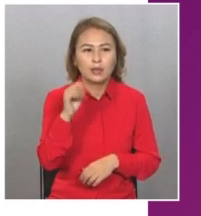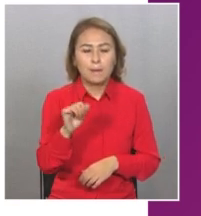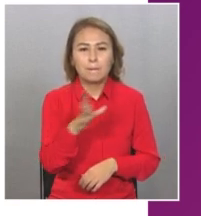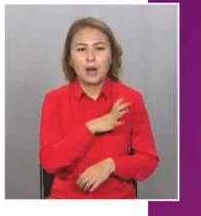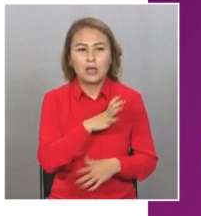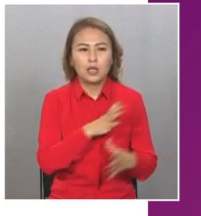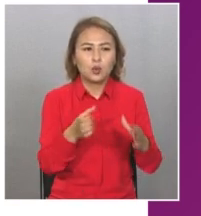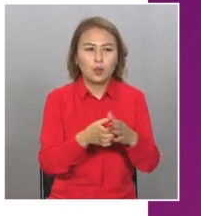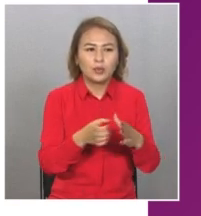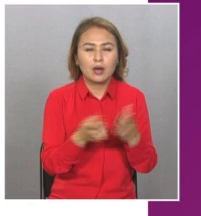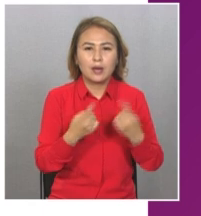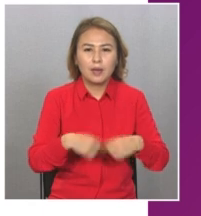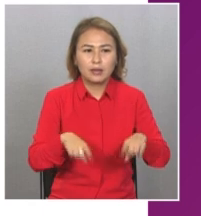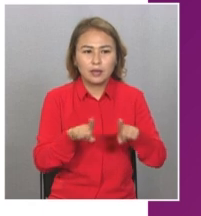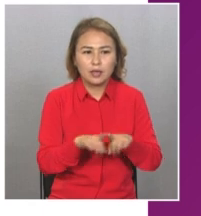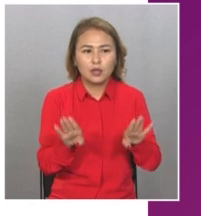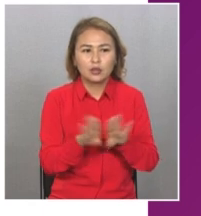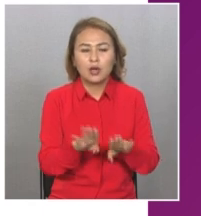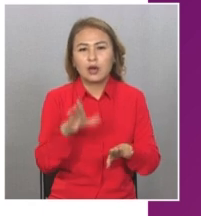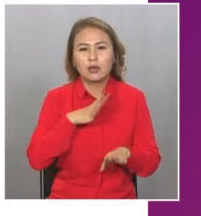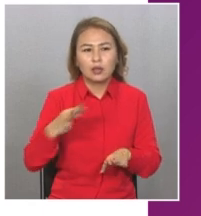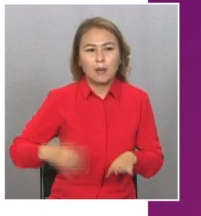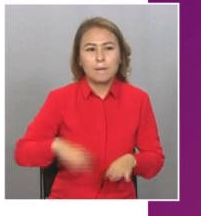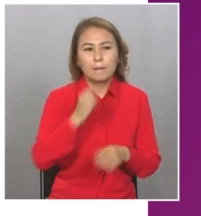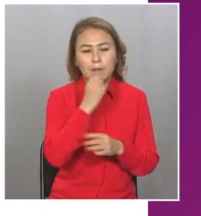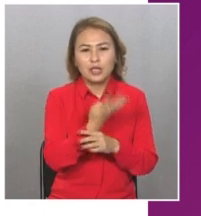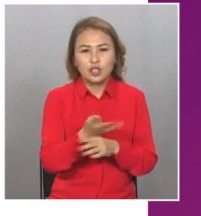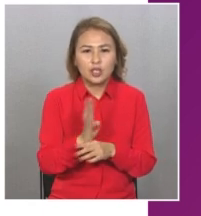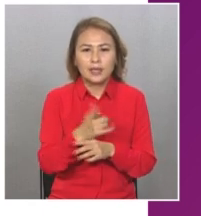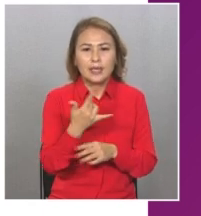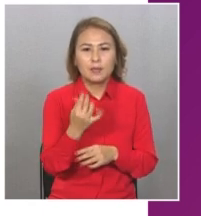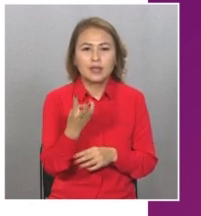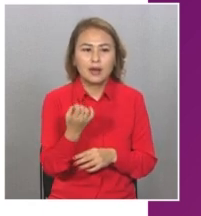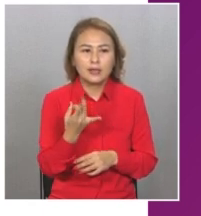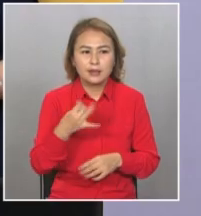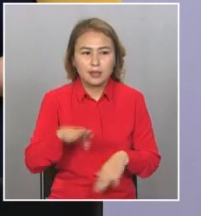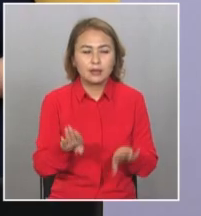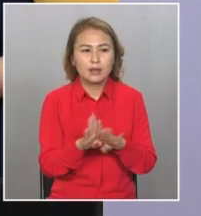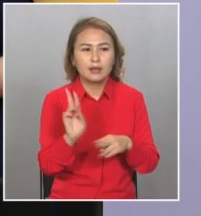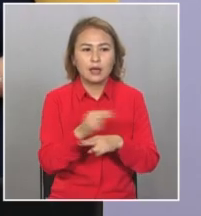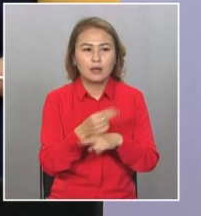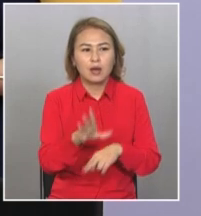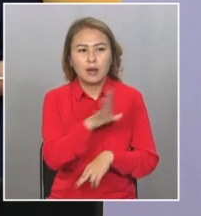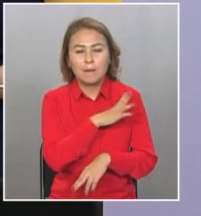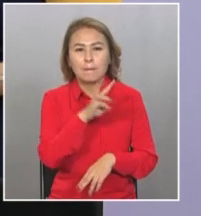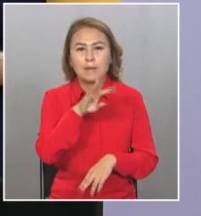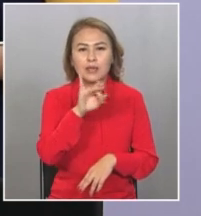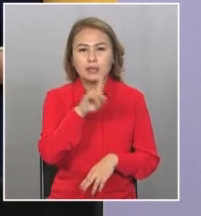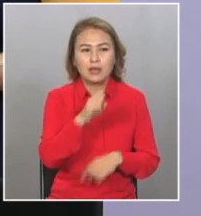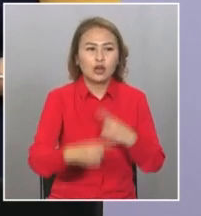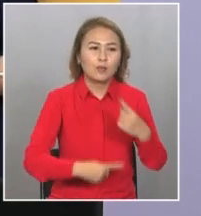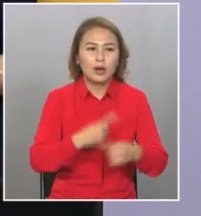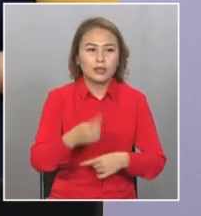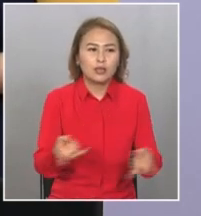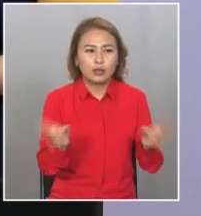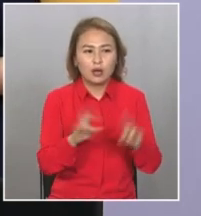байлар тобының қаймақтары, шенеуніктердің ұлдары, патша гимназияларында тәрбие алған мұрза